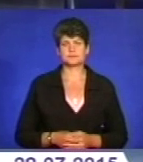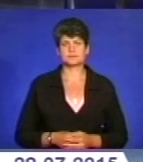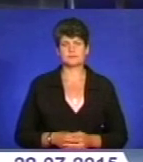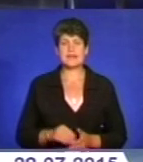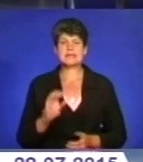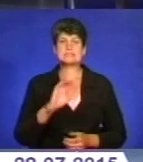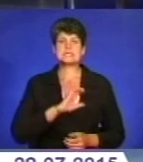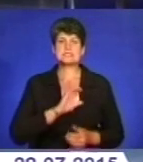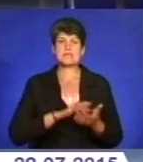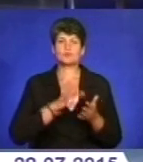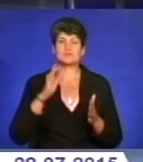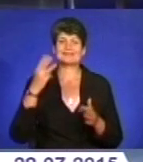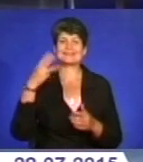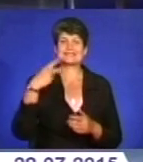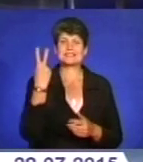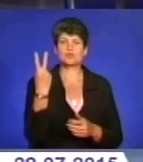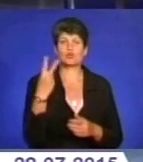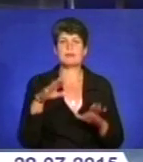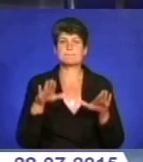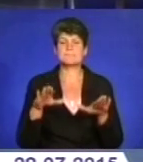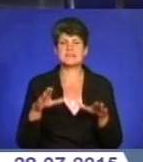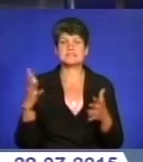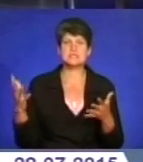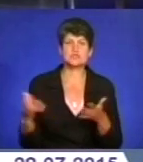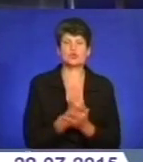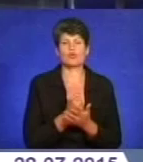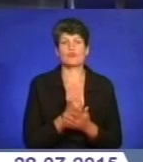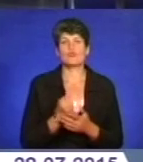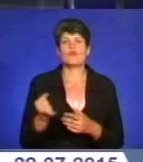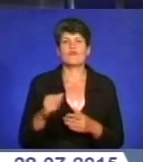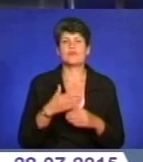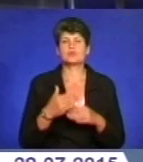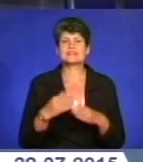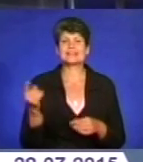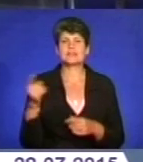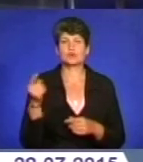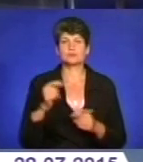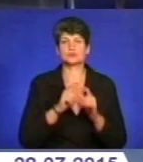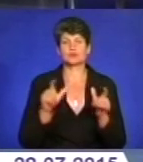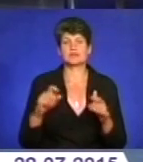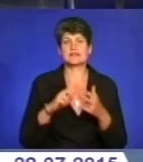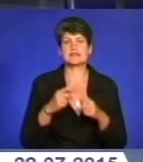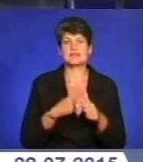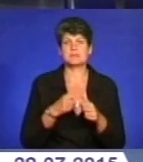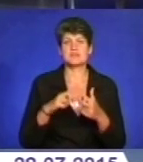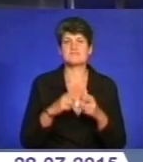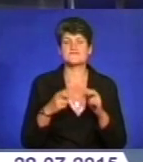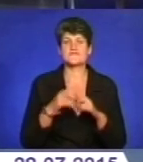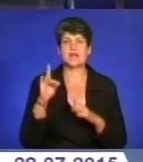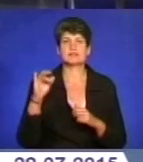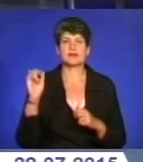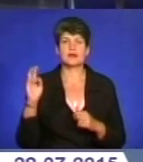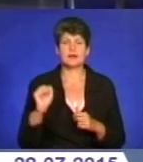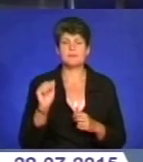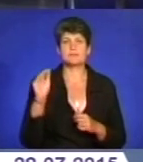Срібну медаль і 32-е місце у загальному заліку здобув випускник Тернопільської української гімназії імені Івана Франка Іван Блащак на